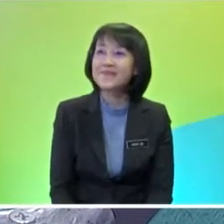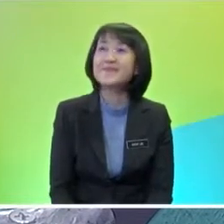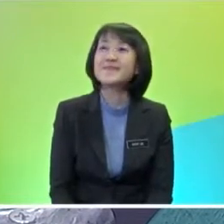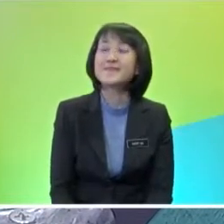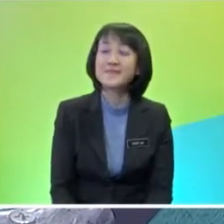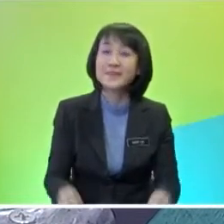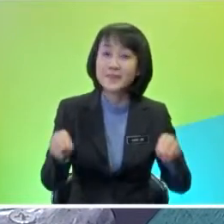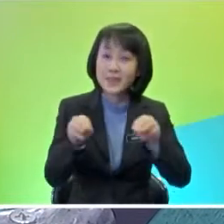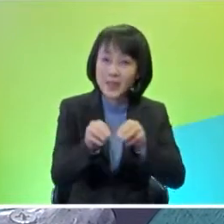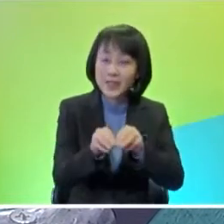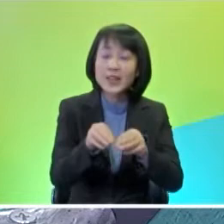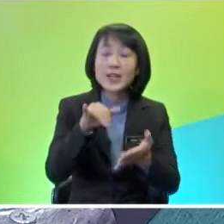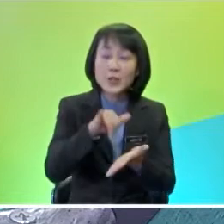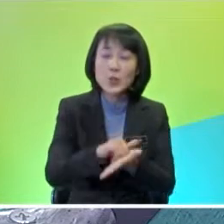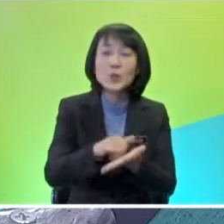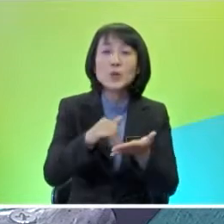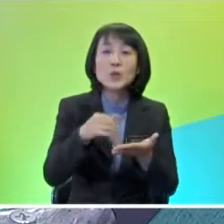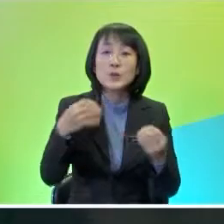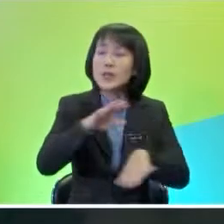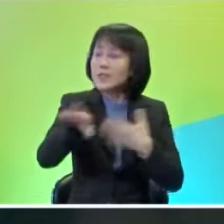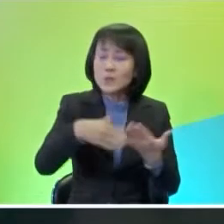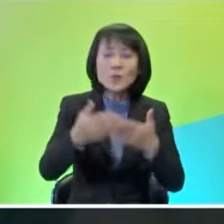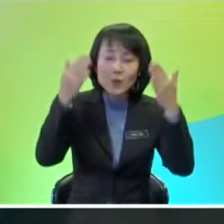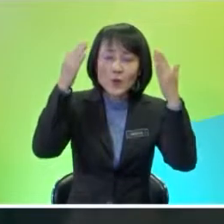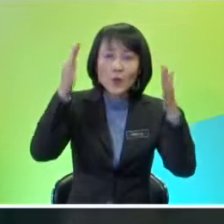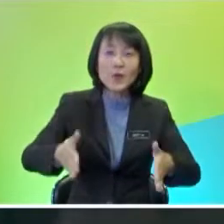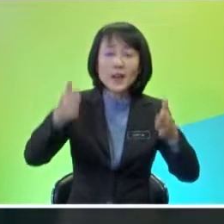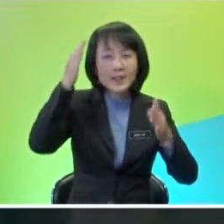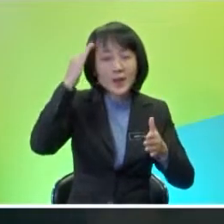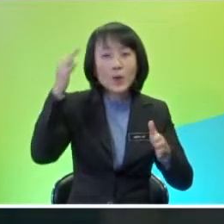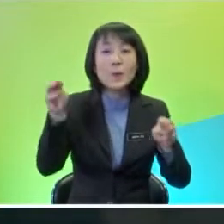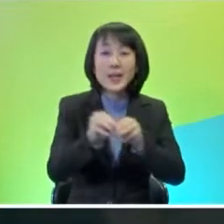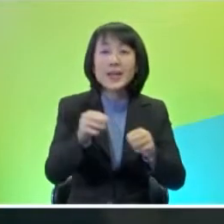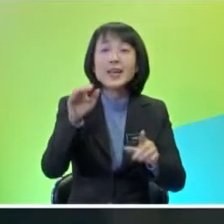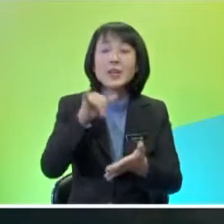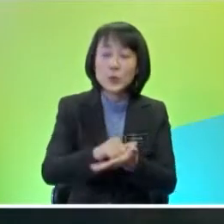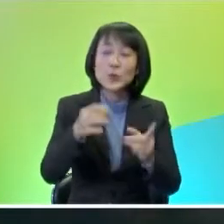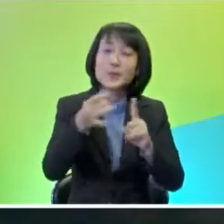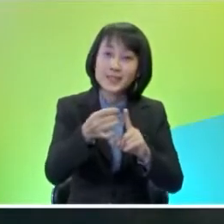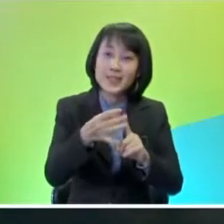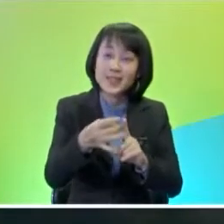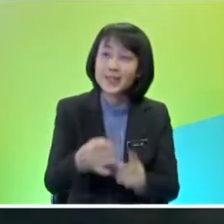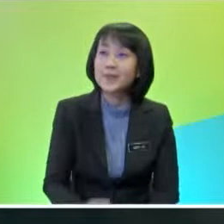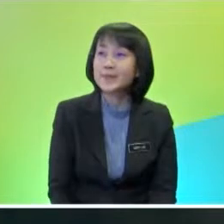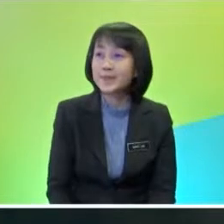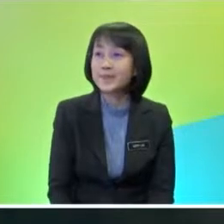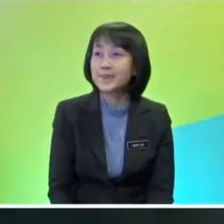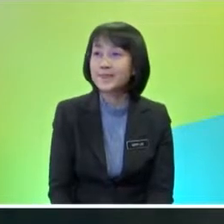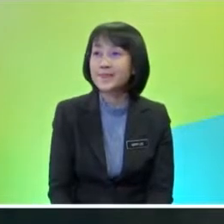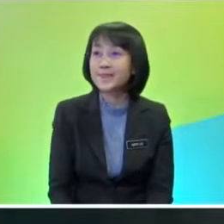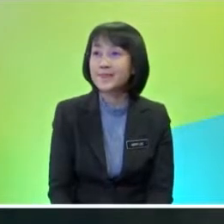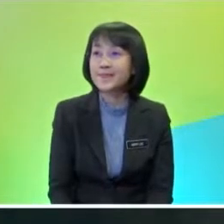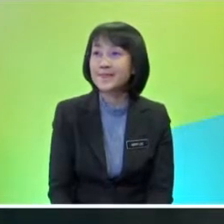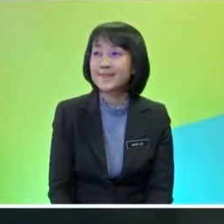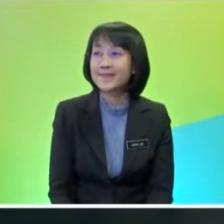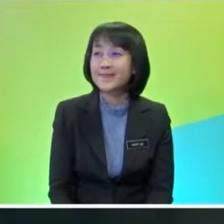begitu Jadi ya kita nah buat pengasingan kita ada satu ujian lagi yang terakhir